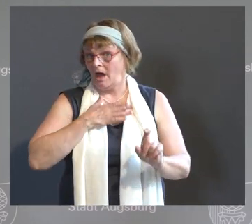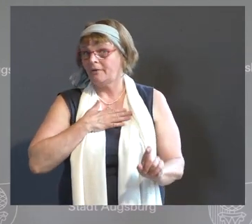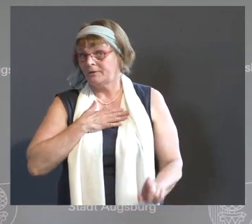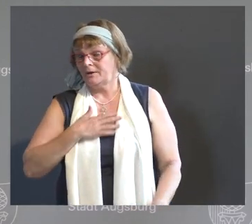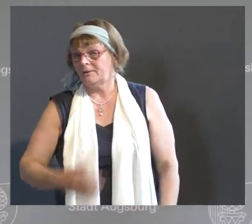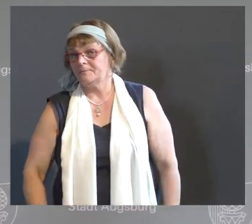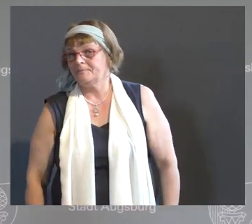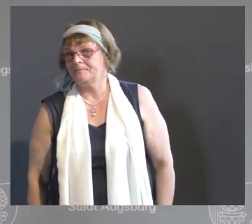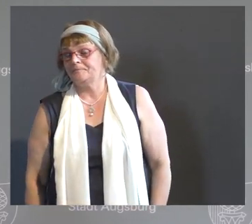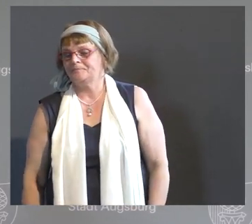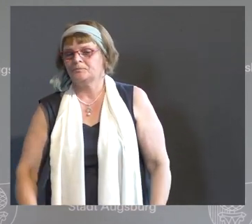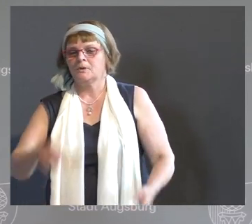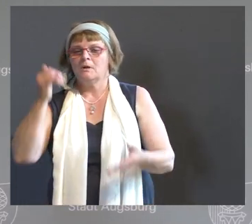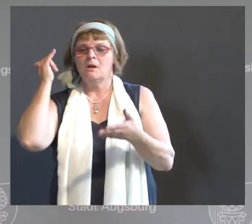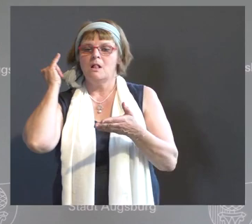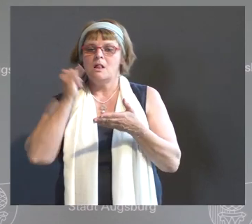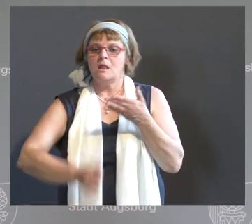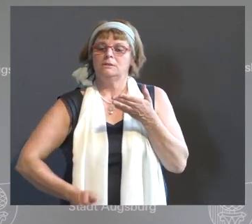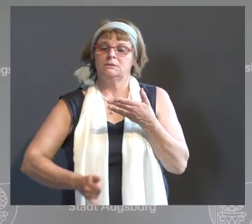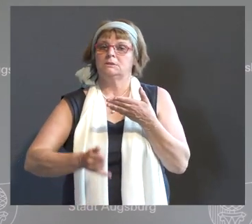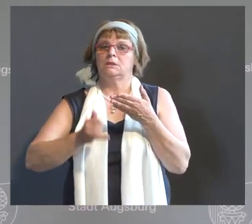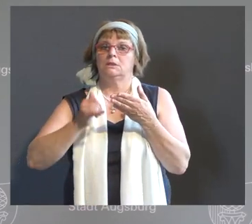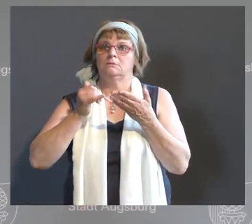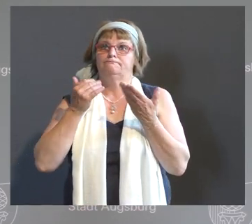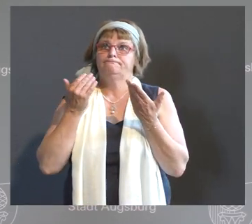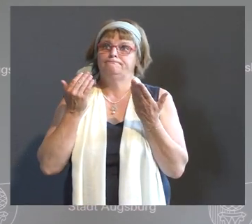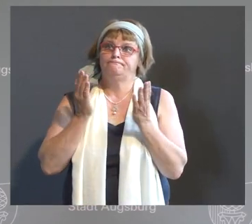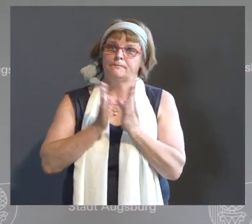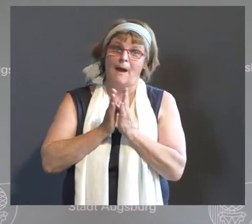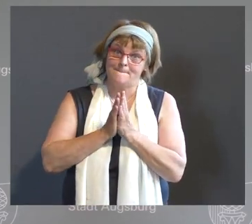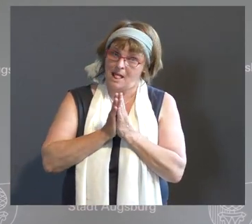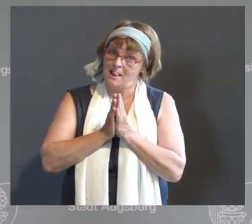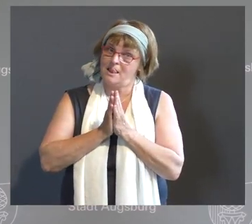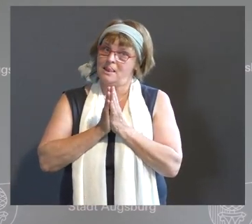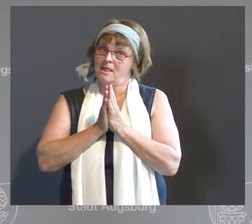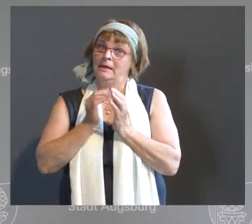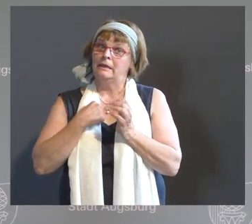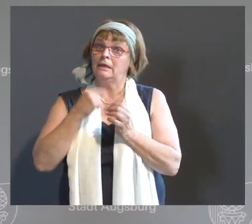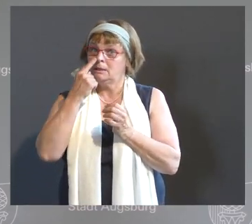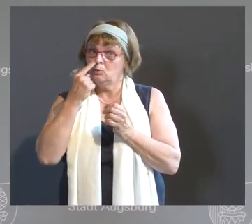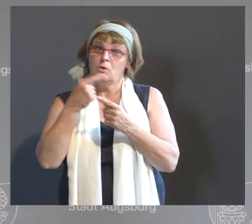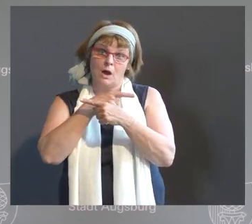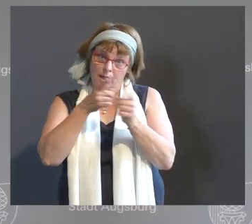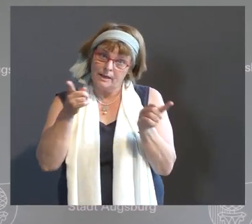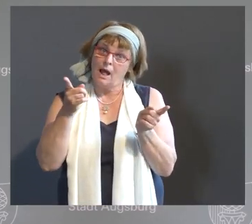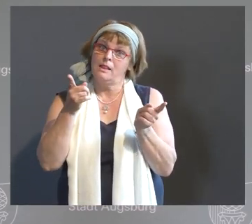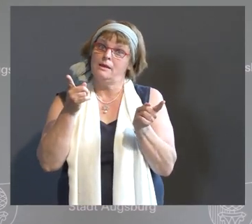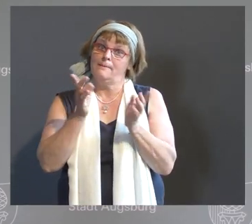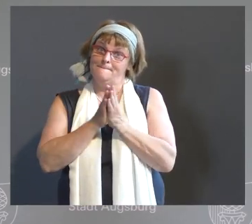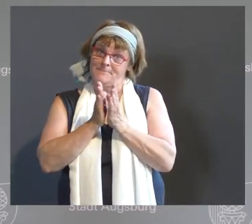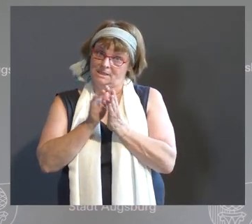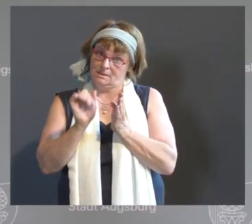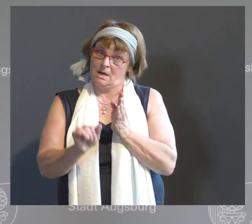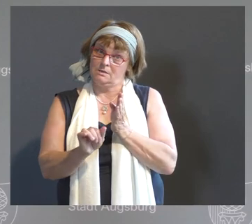Ein letzter Appell von meiner Seite. Ich kann nur wirklich alle appellieren. Die Stadt Augsburg wird ihren Kurs,